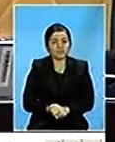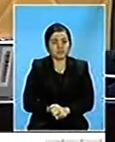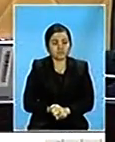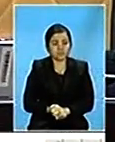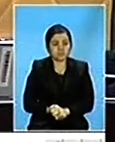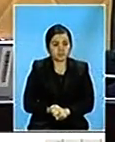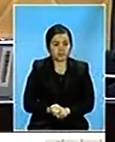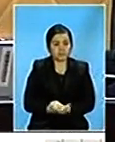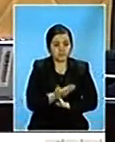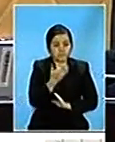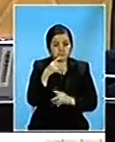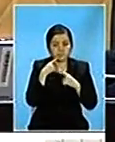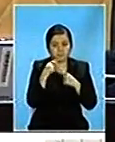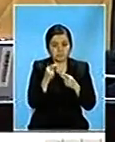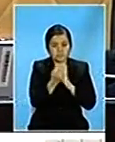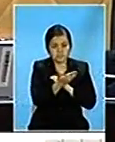ครับ